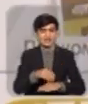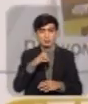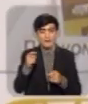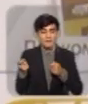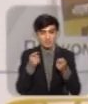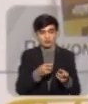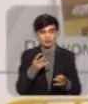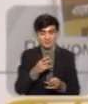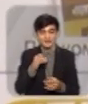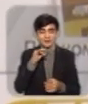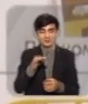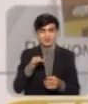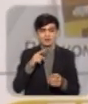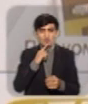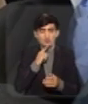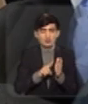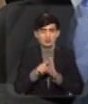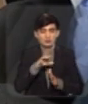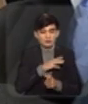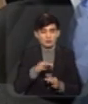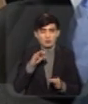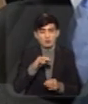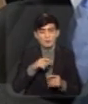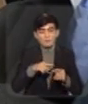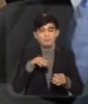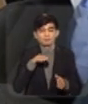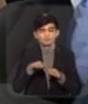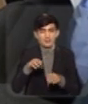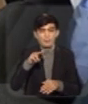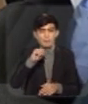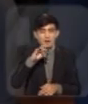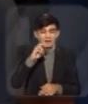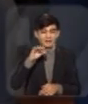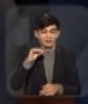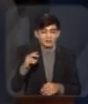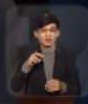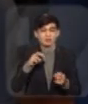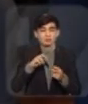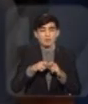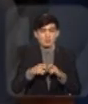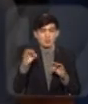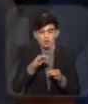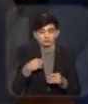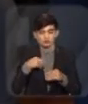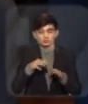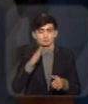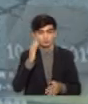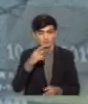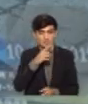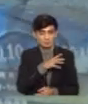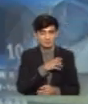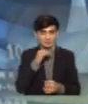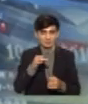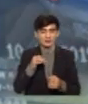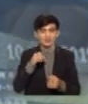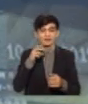После упразднения этой формы возникли сложности. В «Апаркинге» сообщили, что пытаются найти решение. Сегодня эта компания подвела итоги и сообщила о